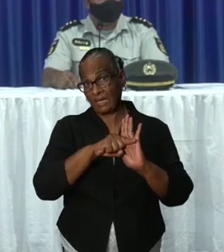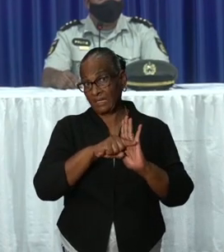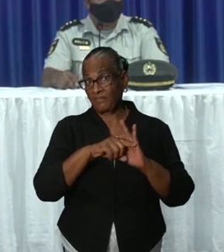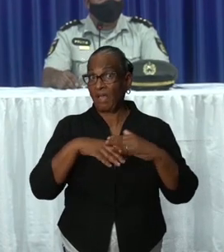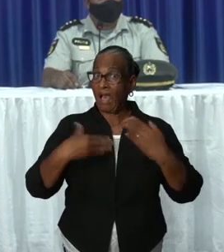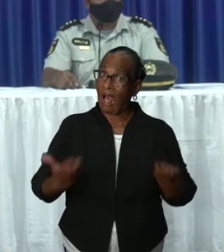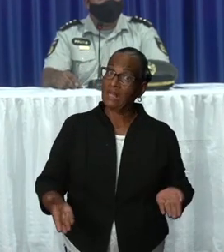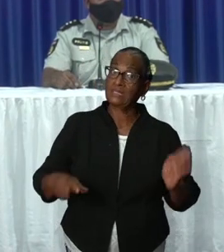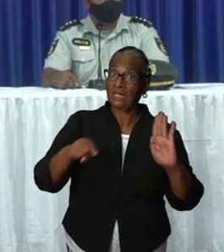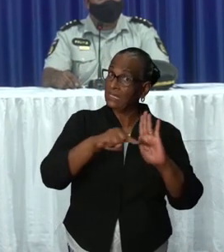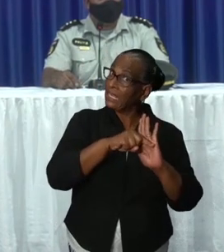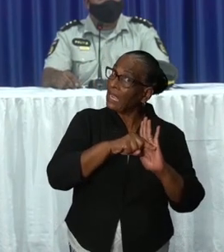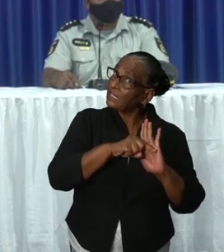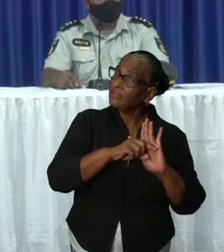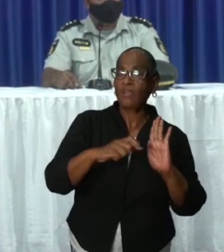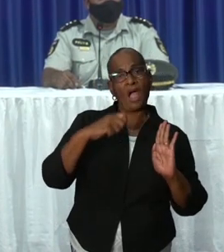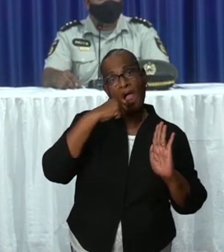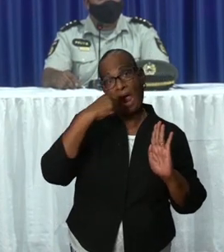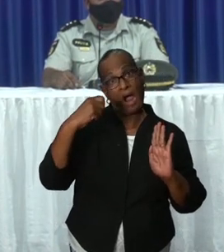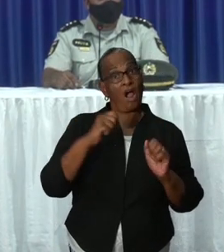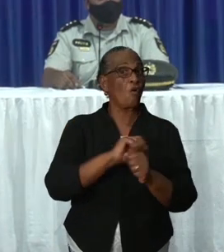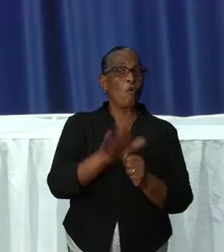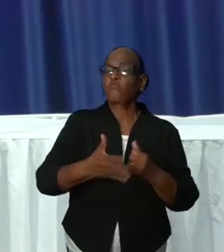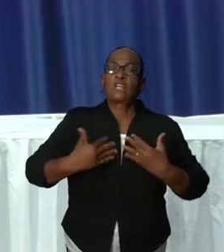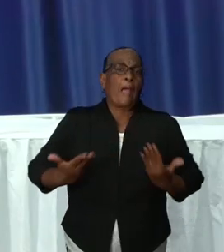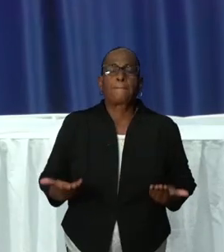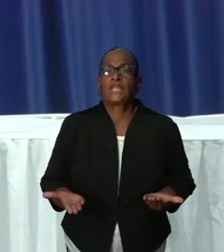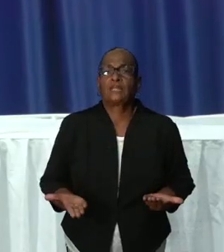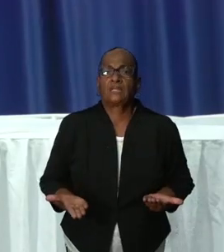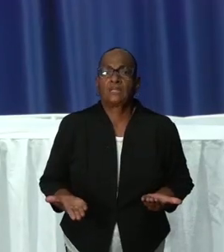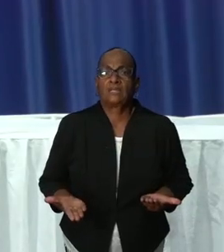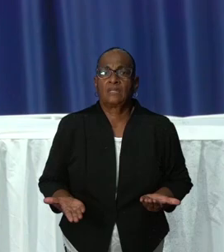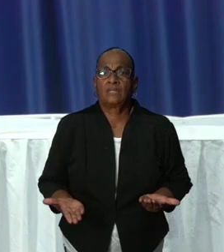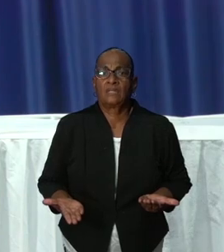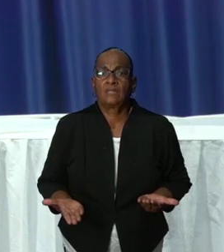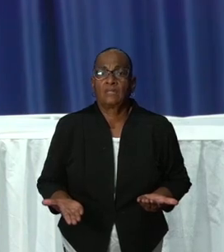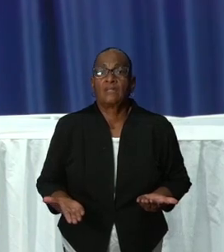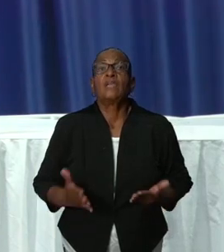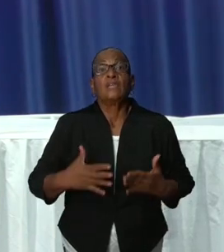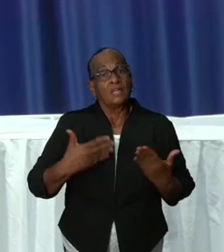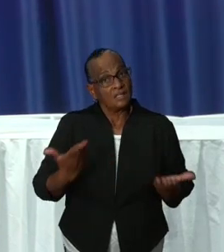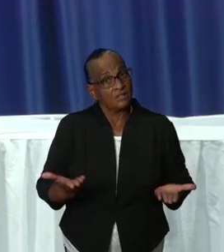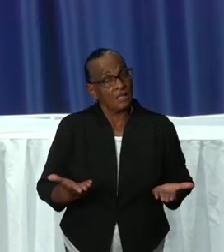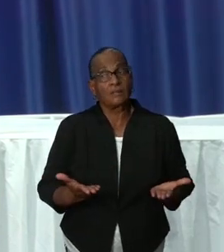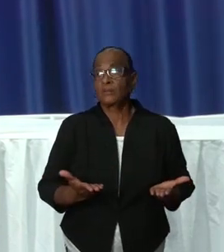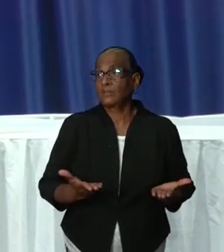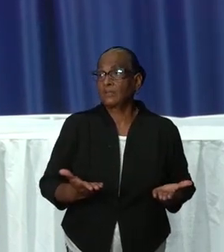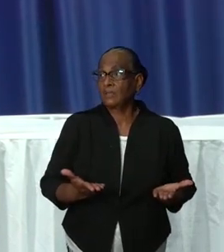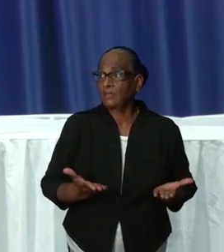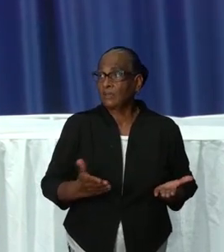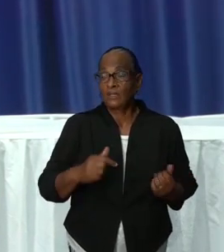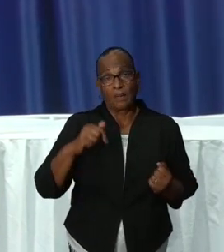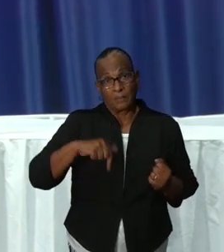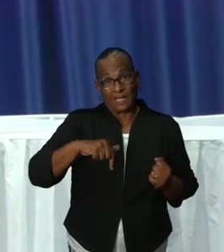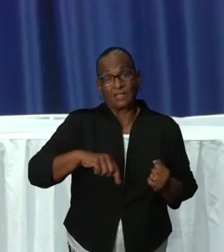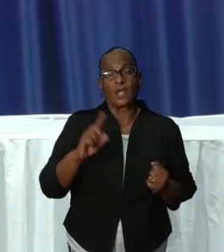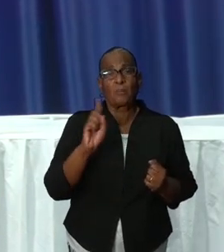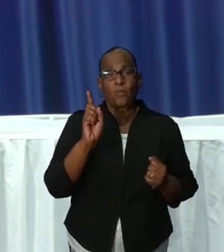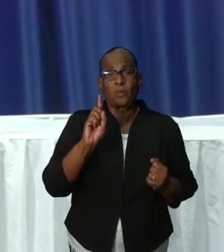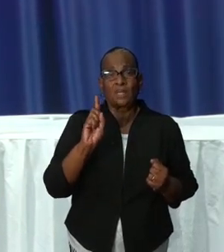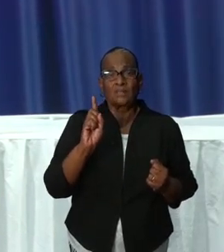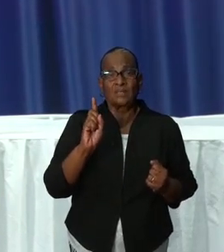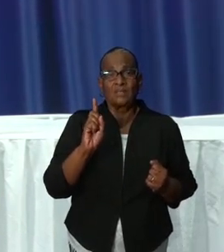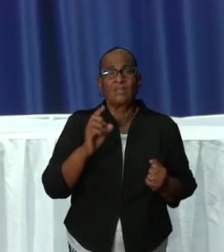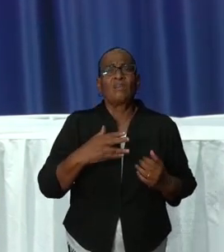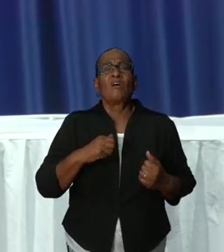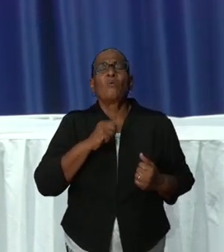dat de persoon geen COVID heeft. Maar als het positief is, betekent dat iemand dus COVID positief is. En op dat moment gaan wij